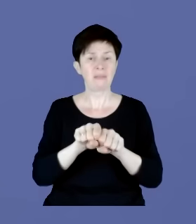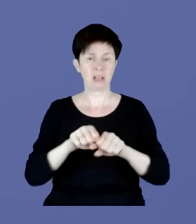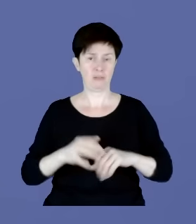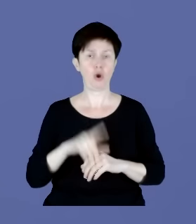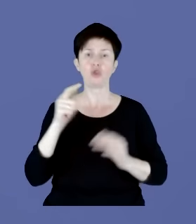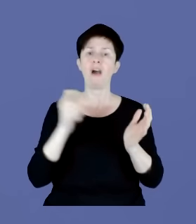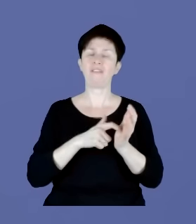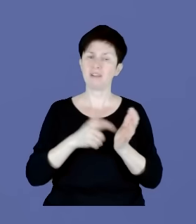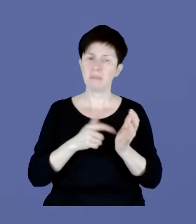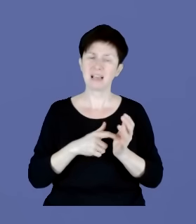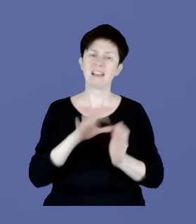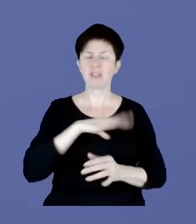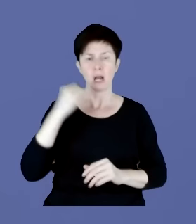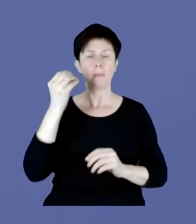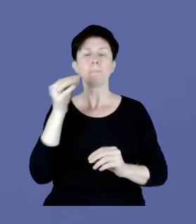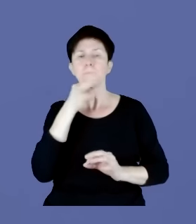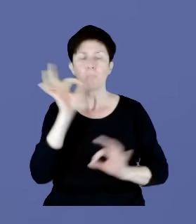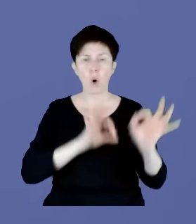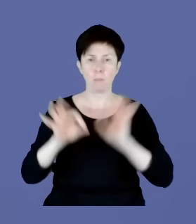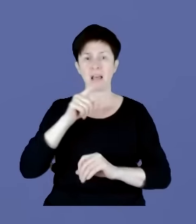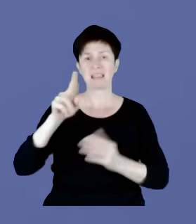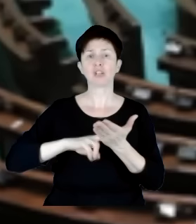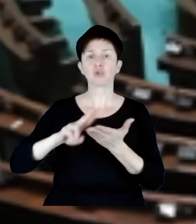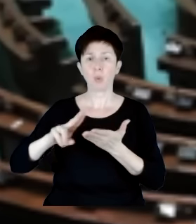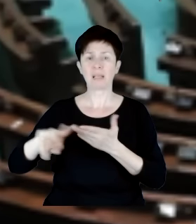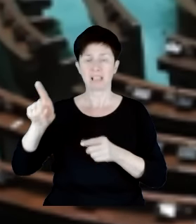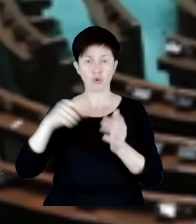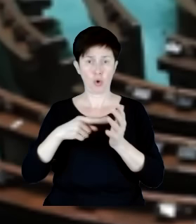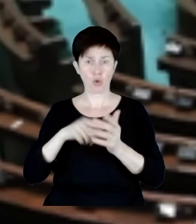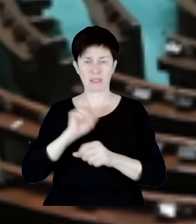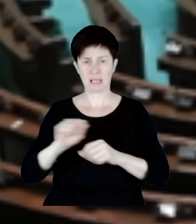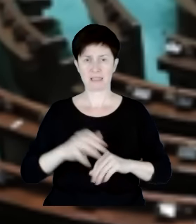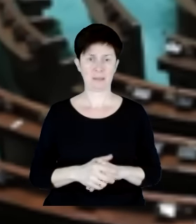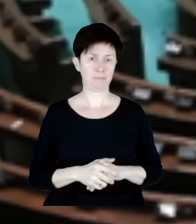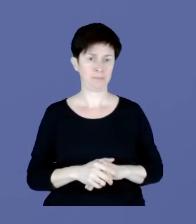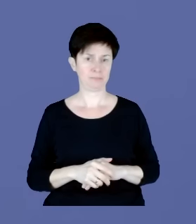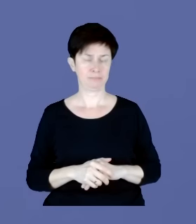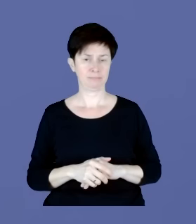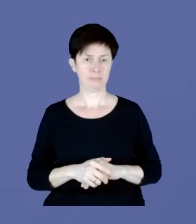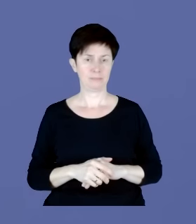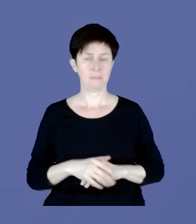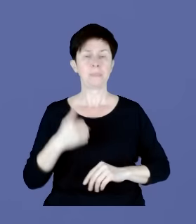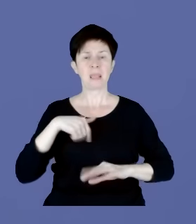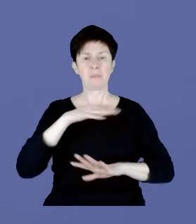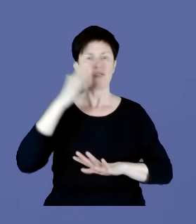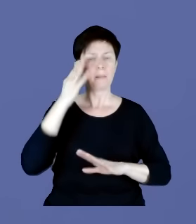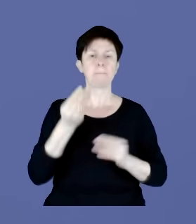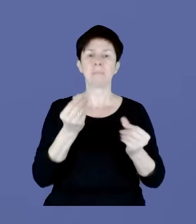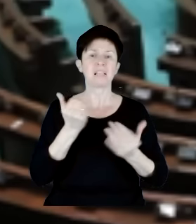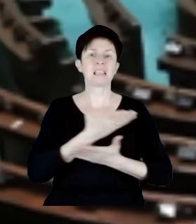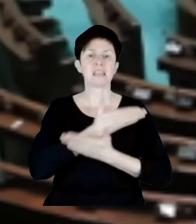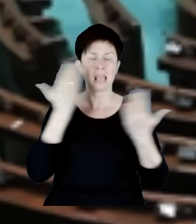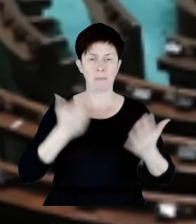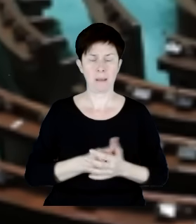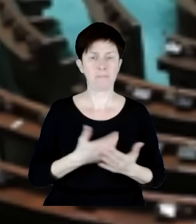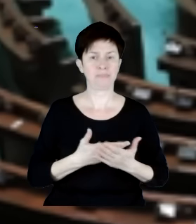korek i ta składka zdrowotna jest jednym z tych elementów. No dobrze, dzisiaj mamy ale mam propozycję, wrażenie, że Domański dzisiaj wie, że pieniędzy nie ma. Dlaczego? Dzisiaj mamy propozycję